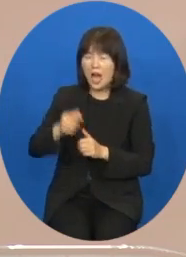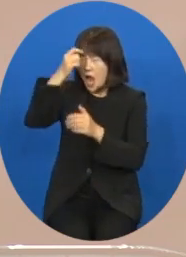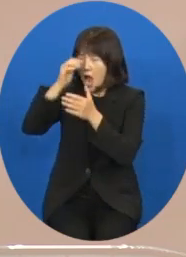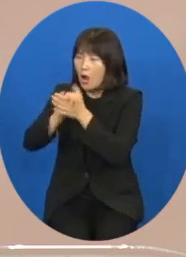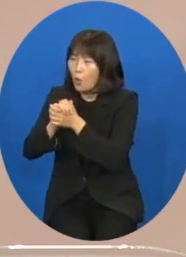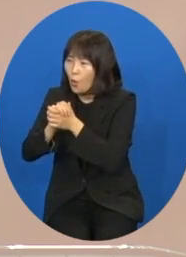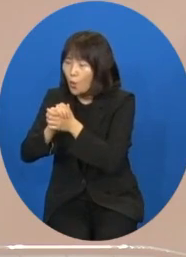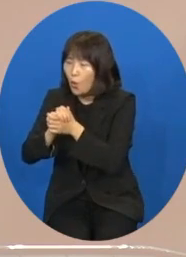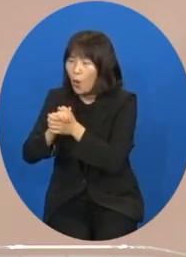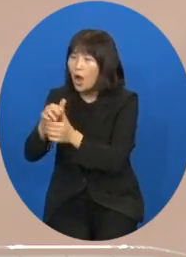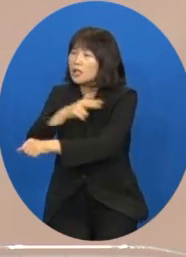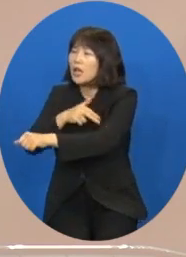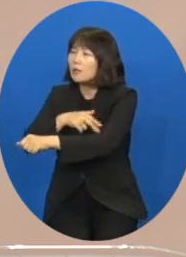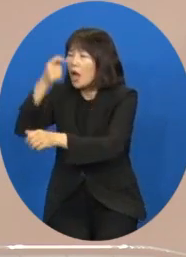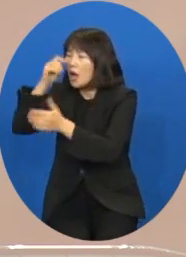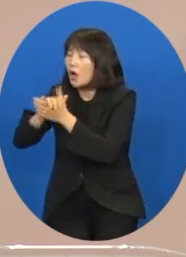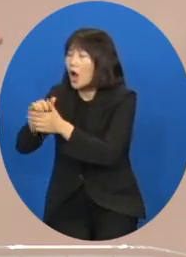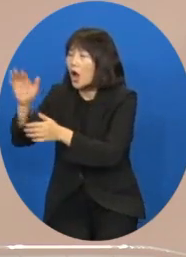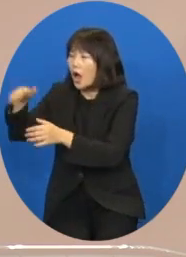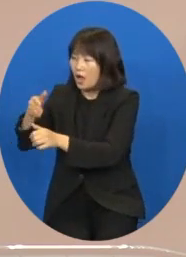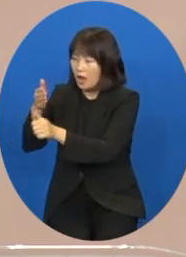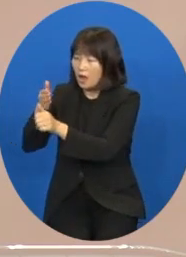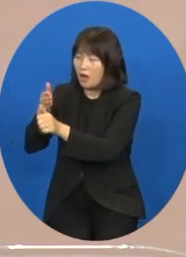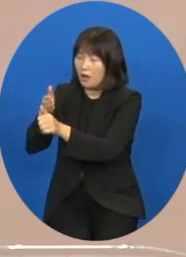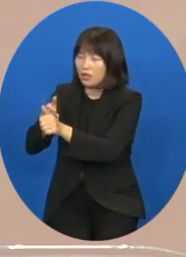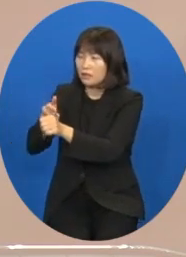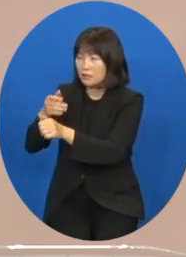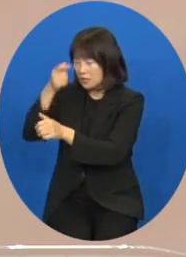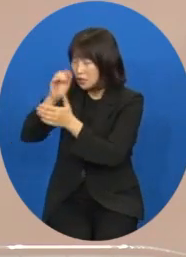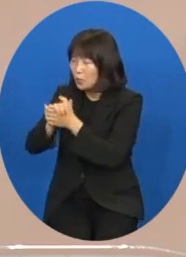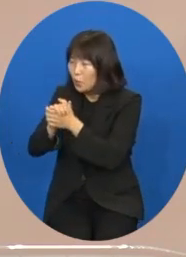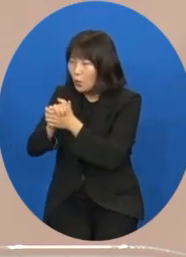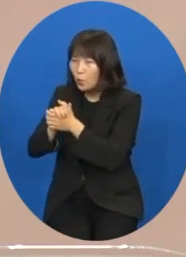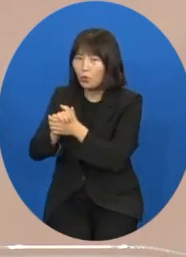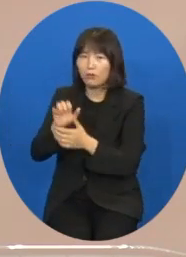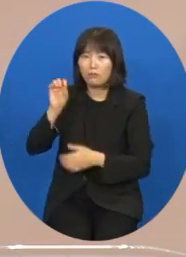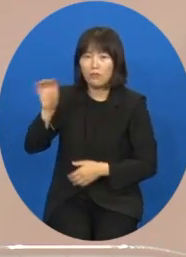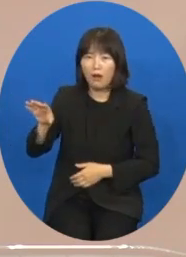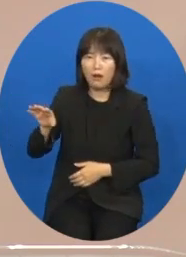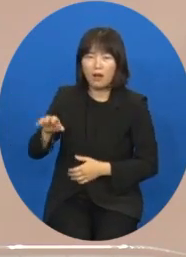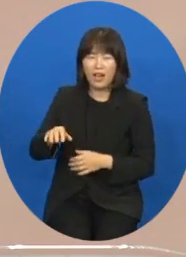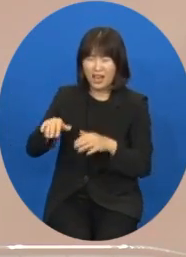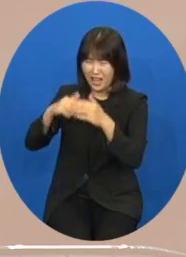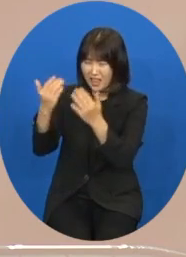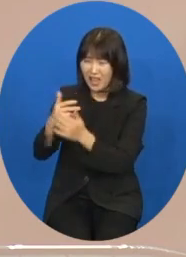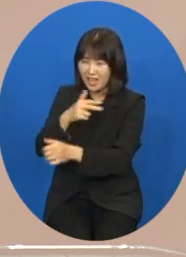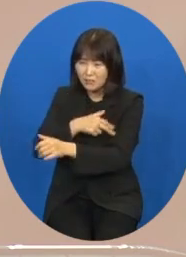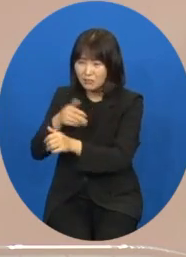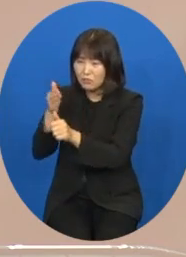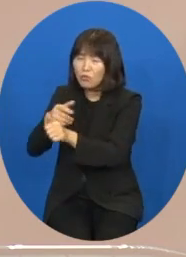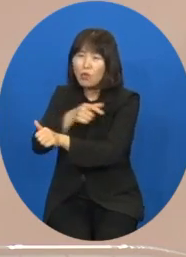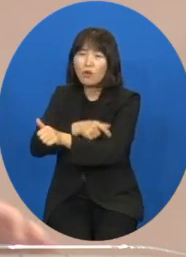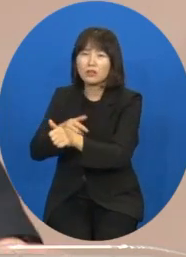기도해요. 집사님 기도 권사님 기도해요. 다 집사님 권사님들이다.